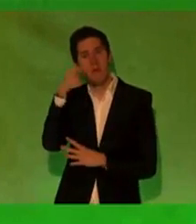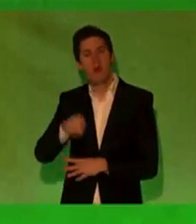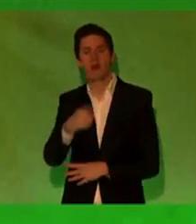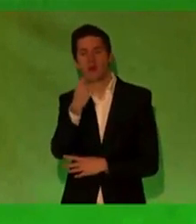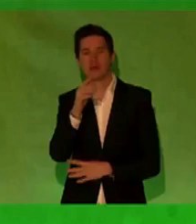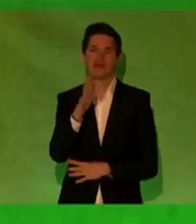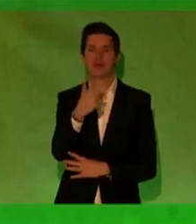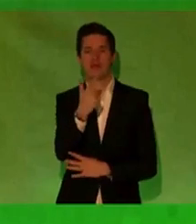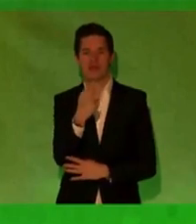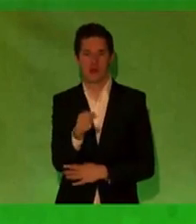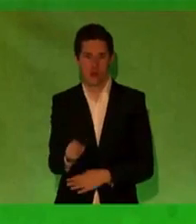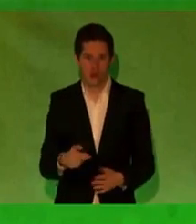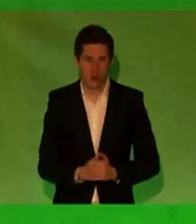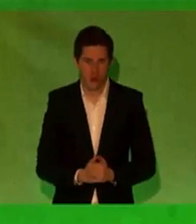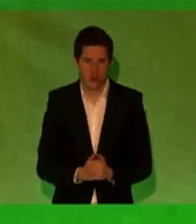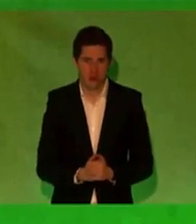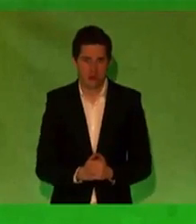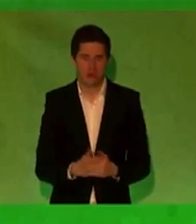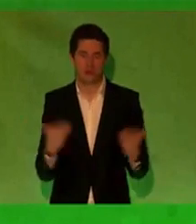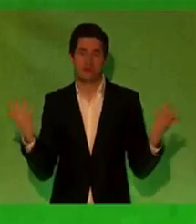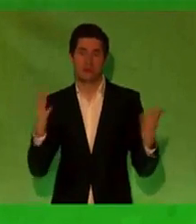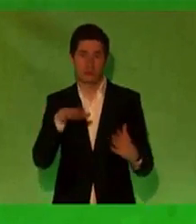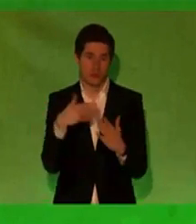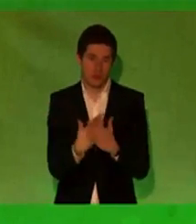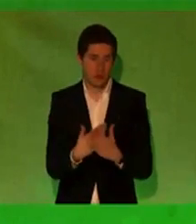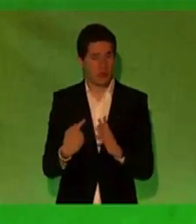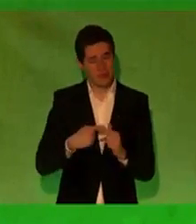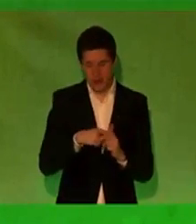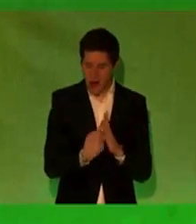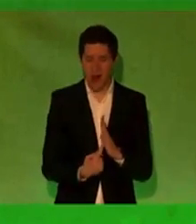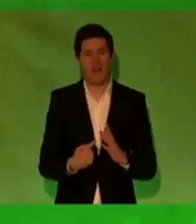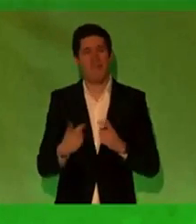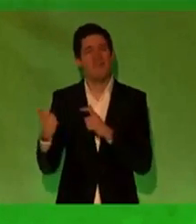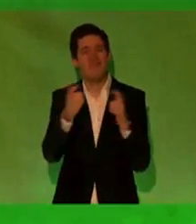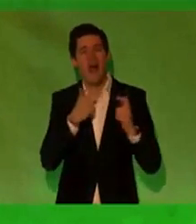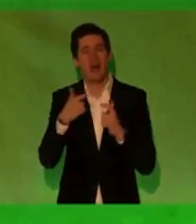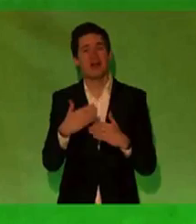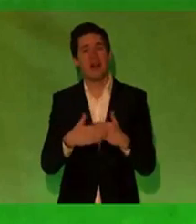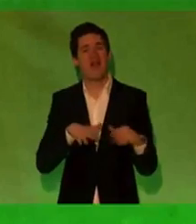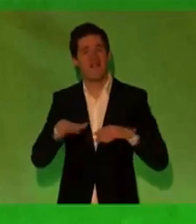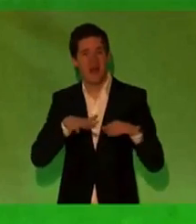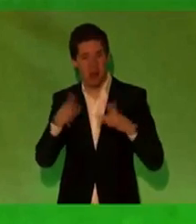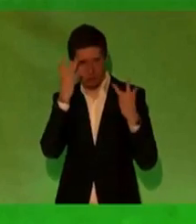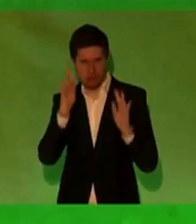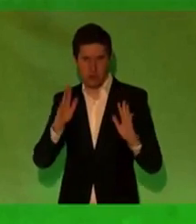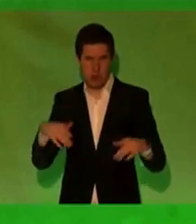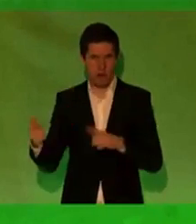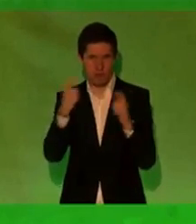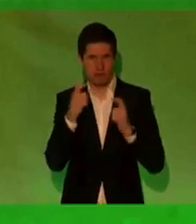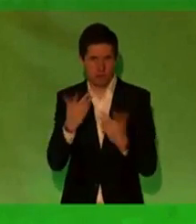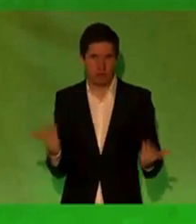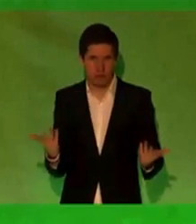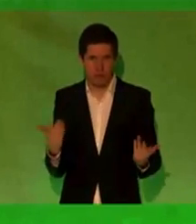kosten. Es berechtigt zu allen Fahrten im Nahverkehr in ganz NRW. Im Prinzip wollen wir